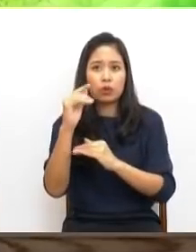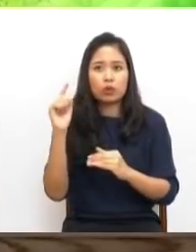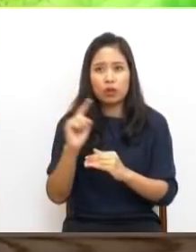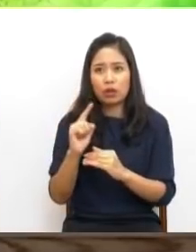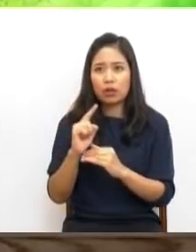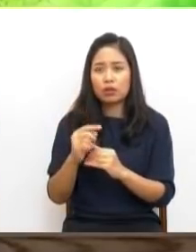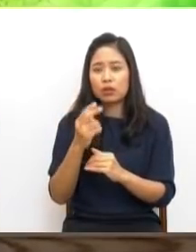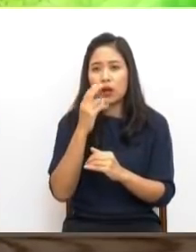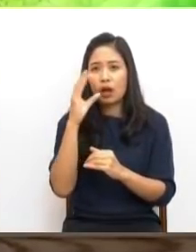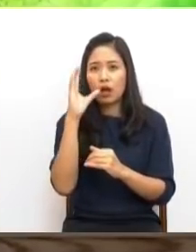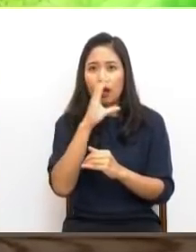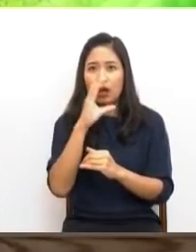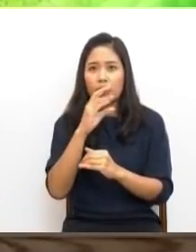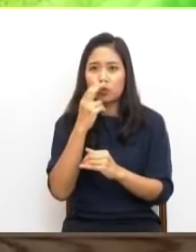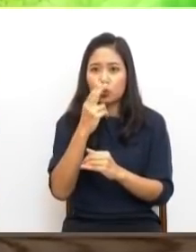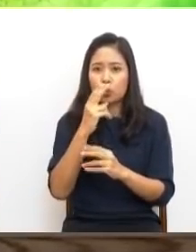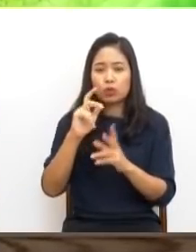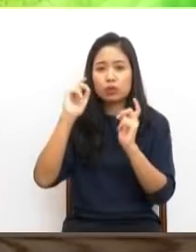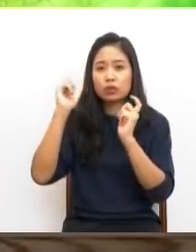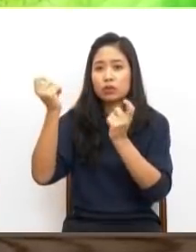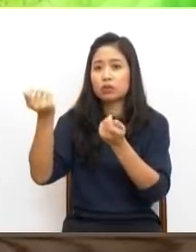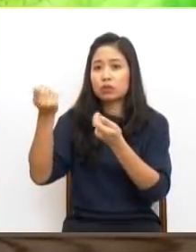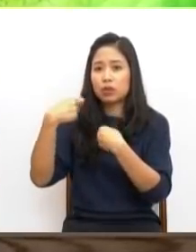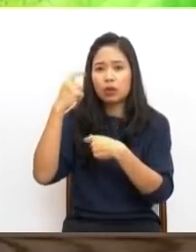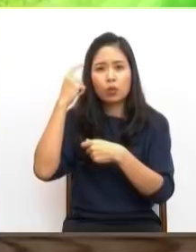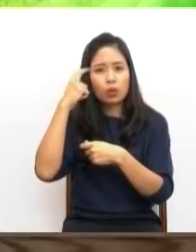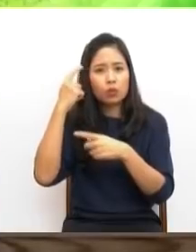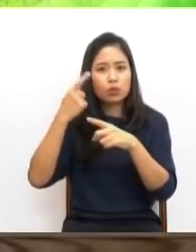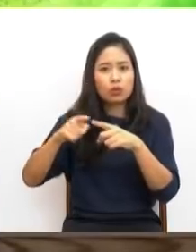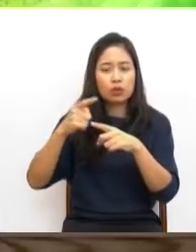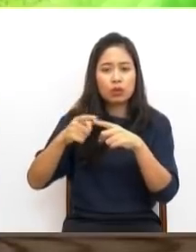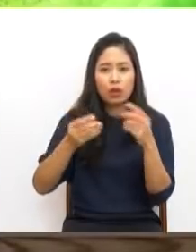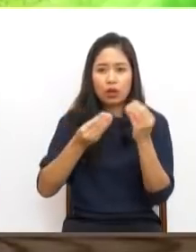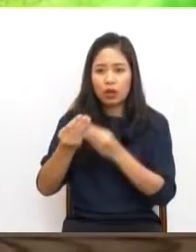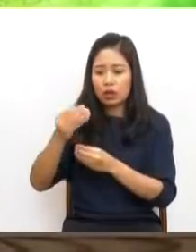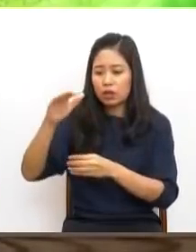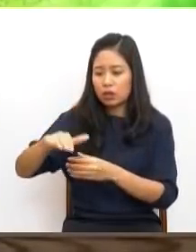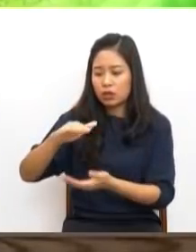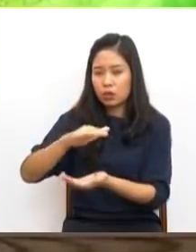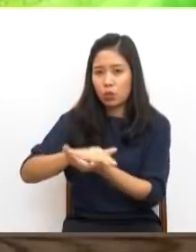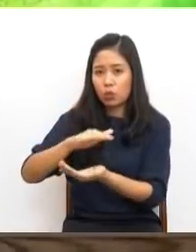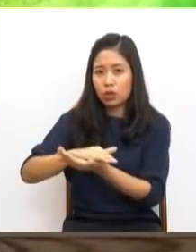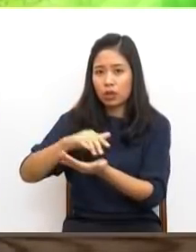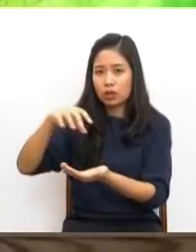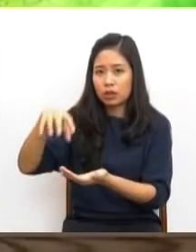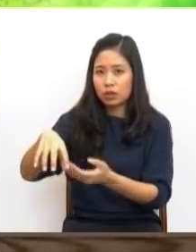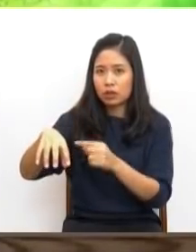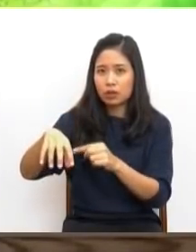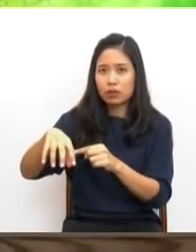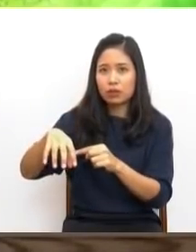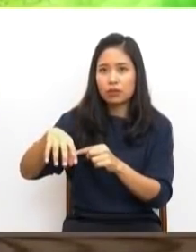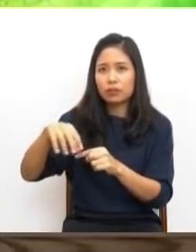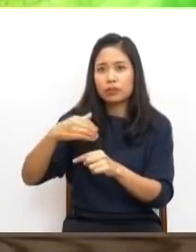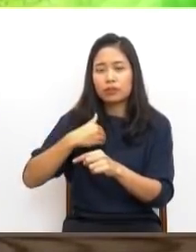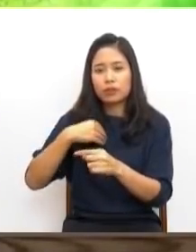การที่จะสร้างหรือปรับปรุงพัฒนาโรงเรียนให้เป็นโรงเรียนที่มีเป็นศูนย์กลางทาง